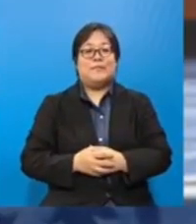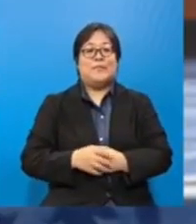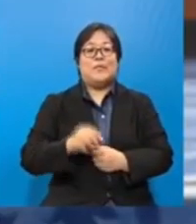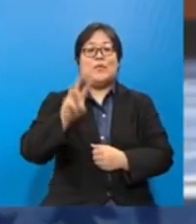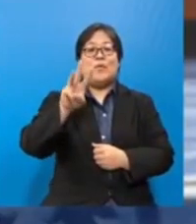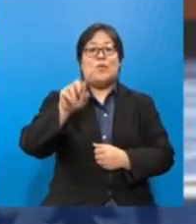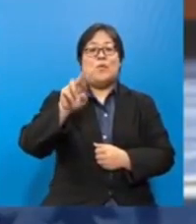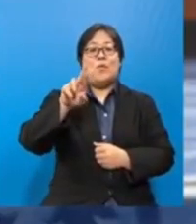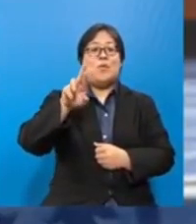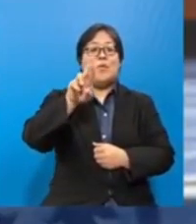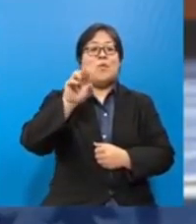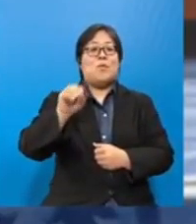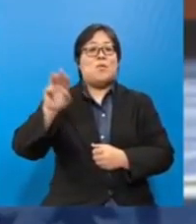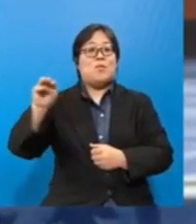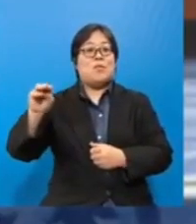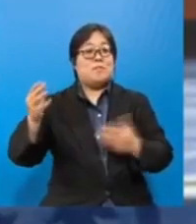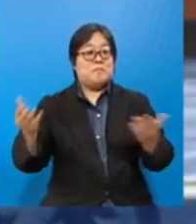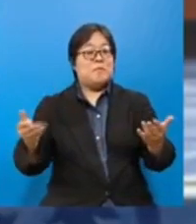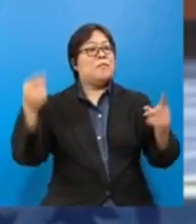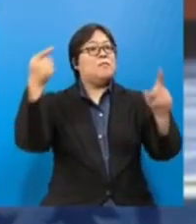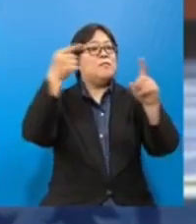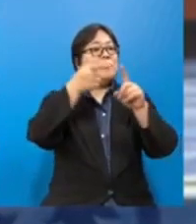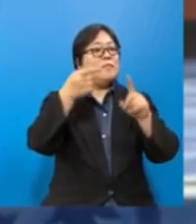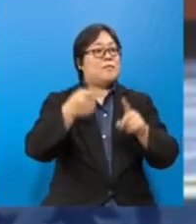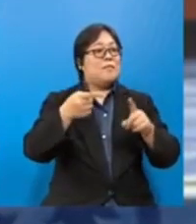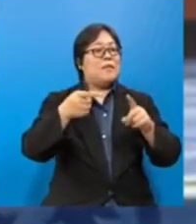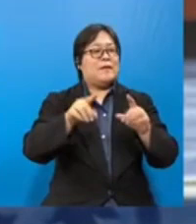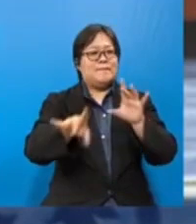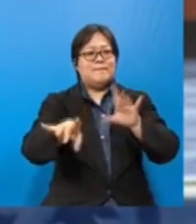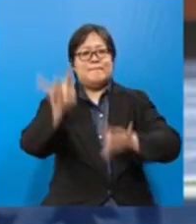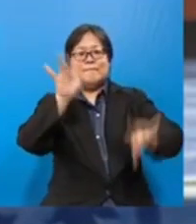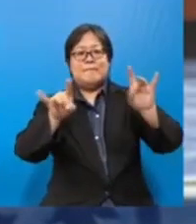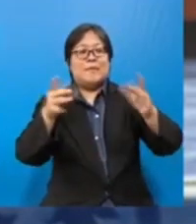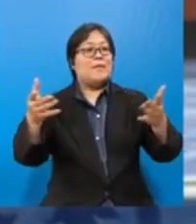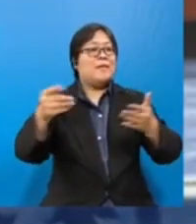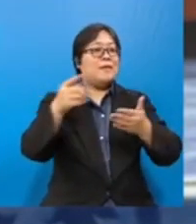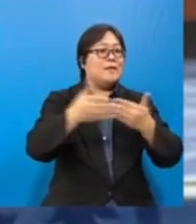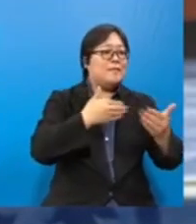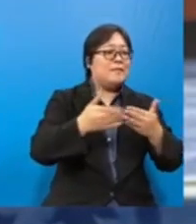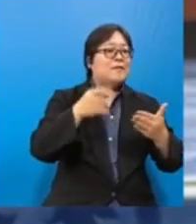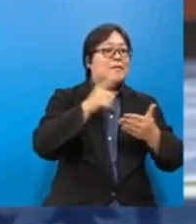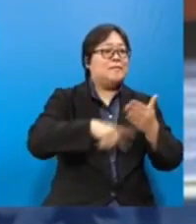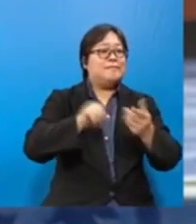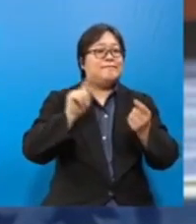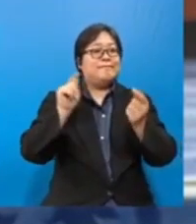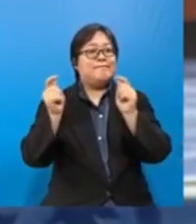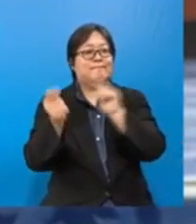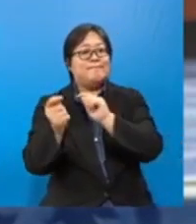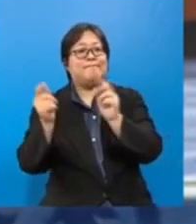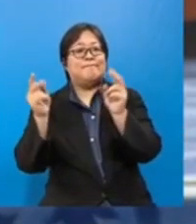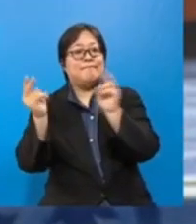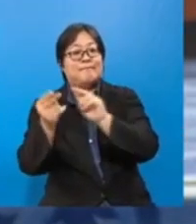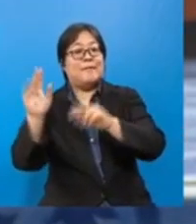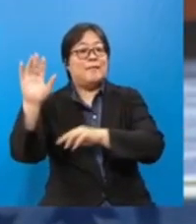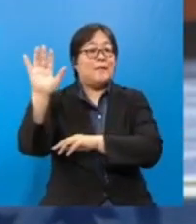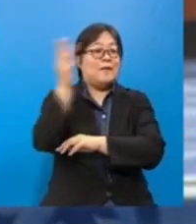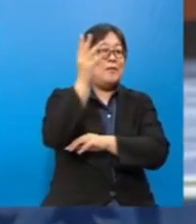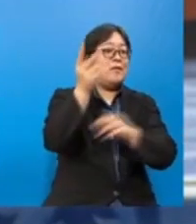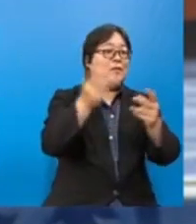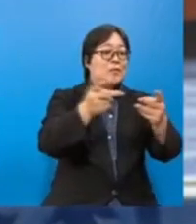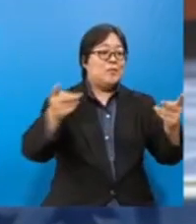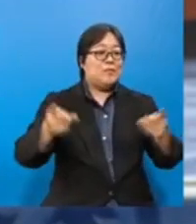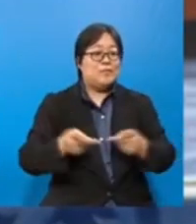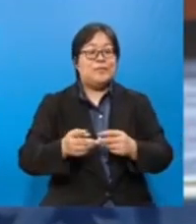worum yang bertujuan untuk mengesan apo apo perubahan di dalam kawasan hutan